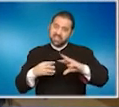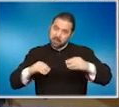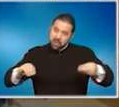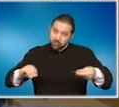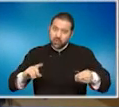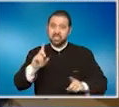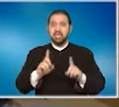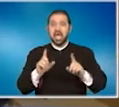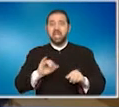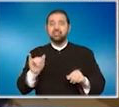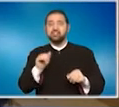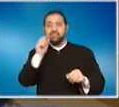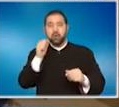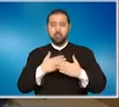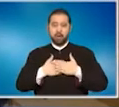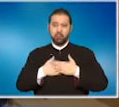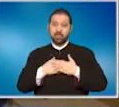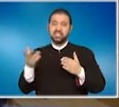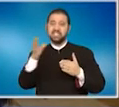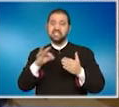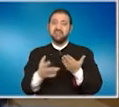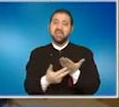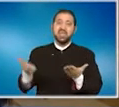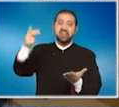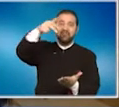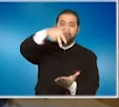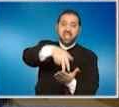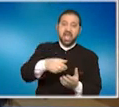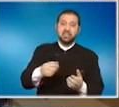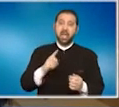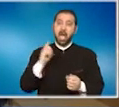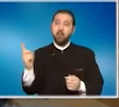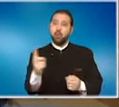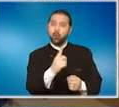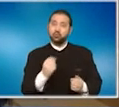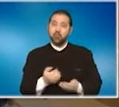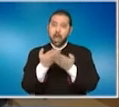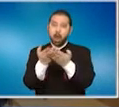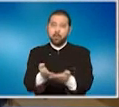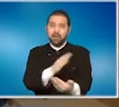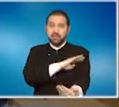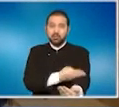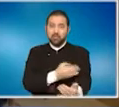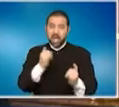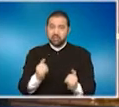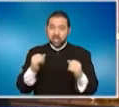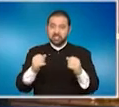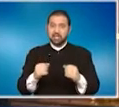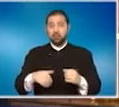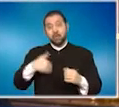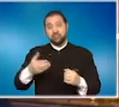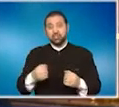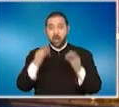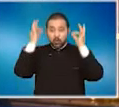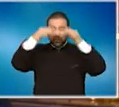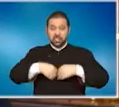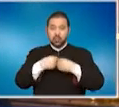înviat. Noi știm că apostolii au primit puterea asta și apostolii au totuși episcopilor, preoților.